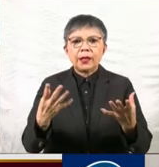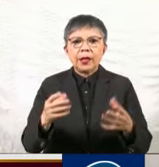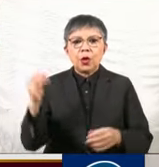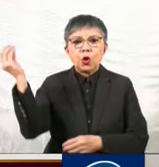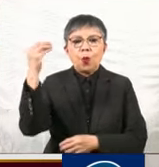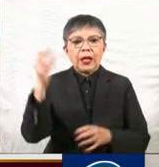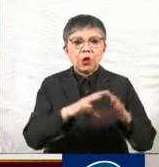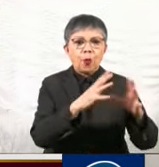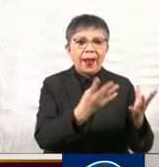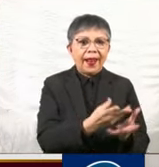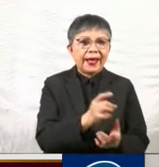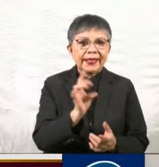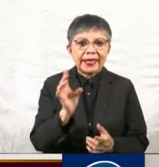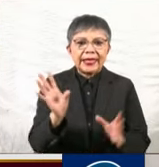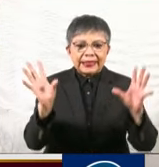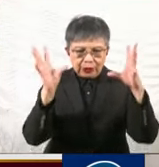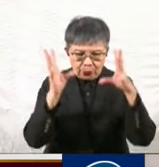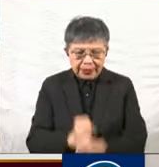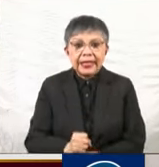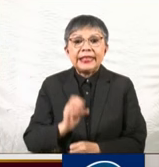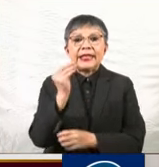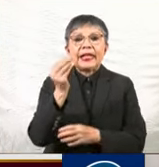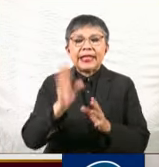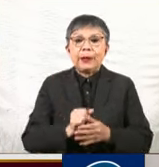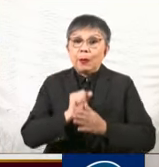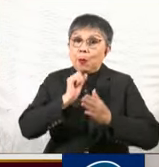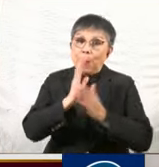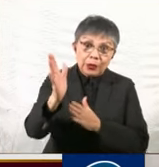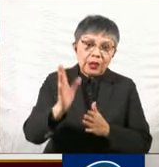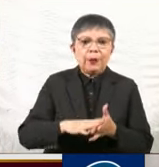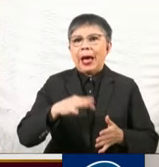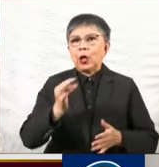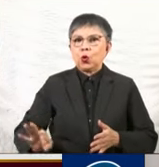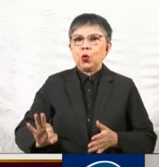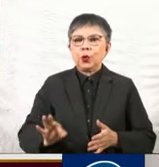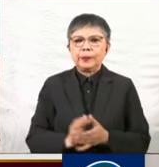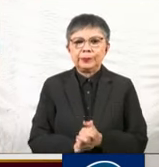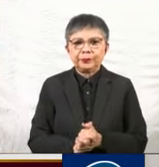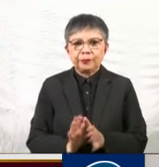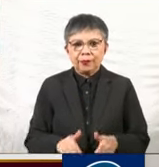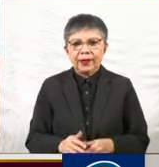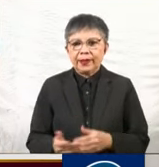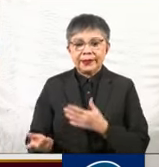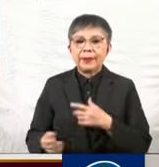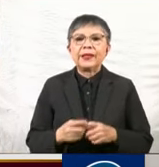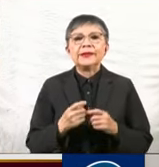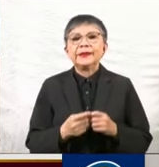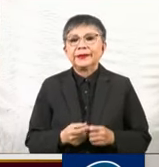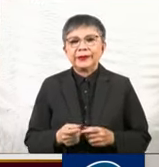wisata global lainnya menjadikan Jakarta lebih maju lebih baru dilanjutkan oleh pak